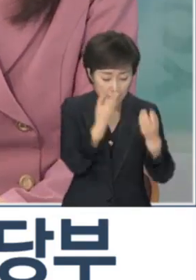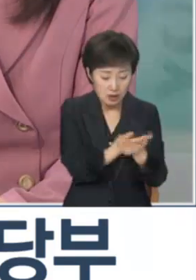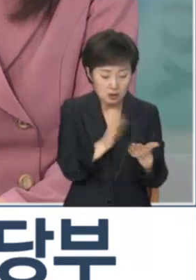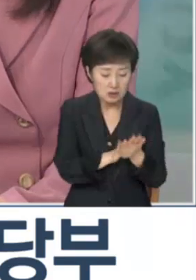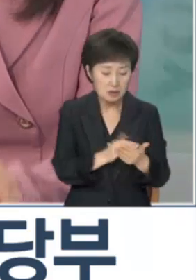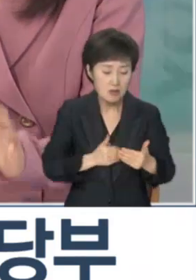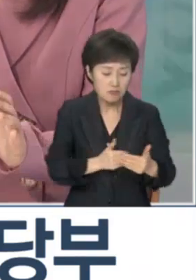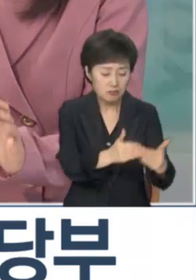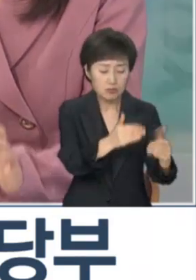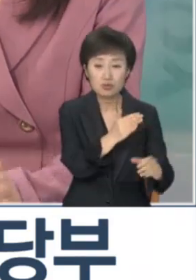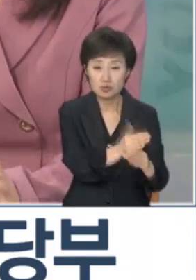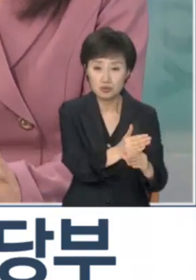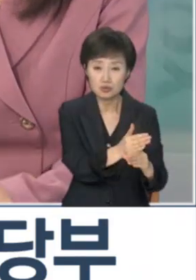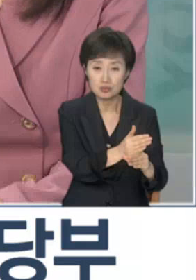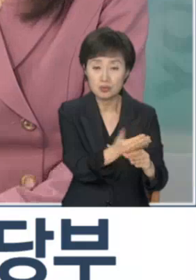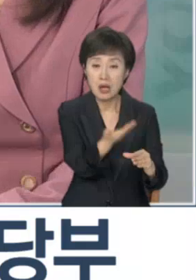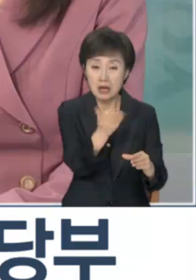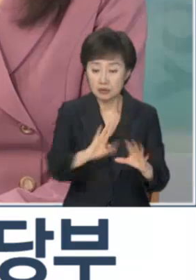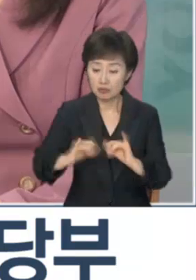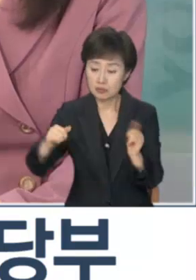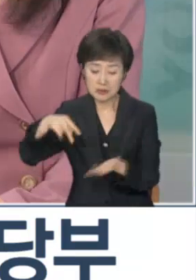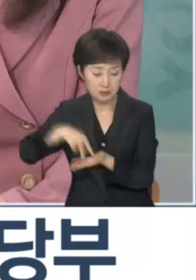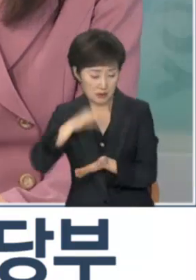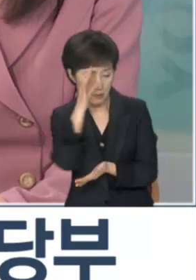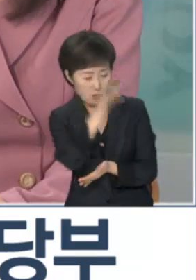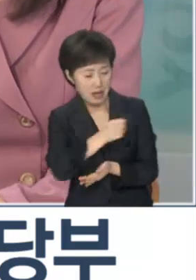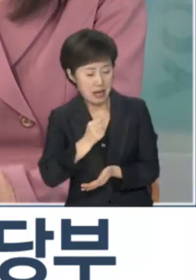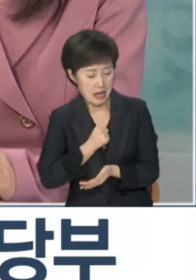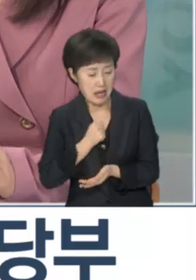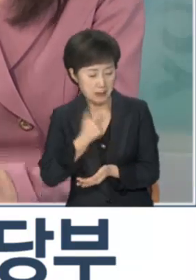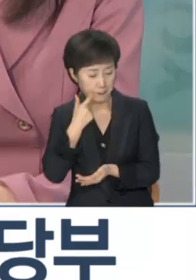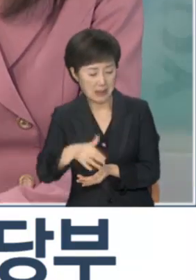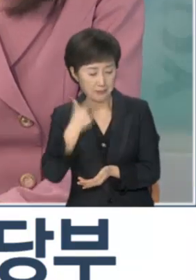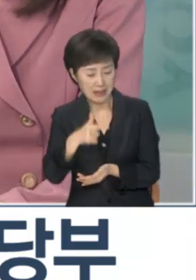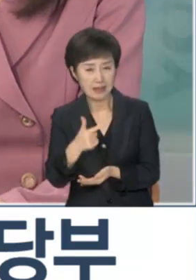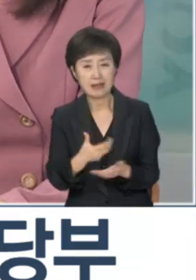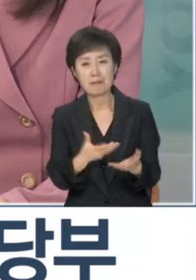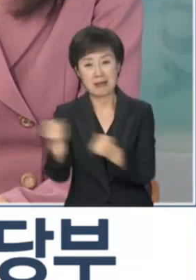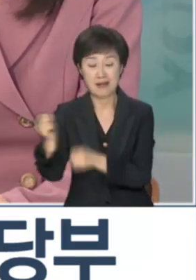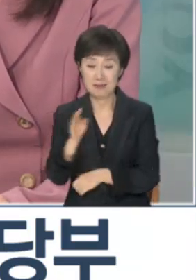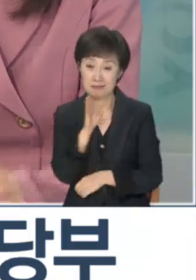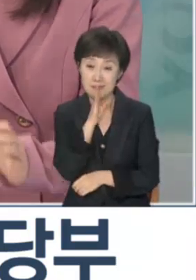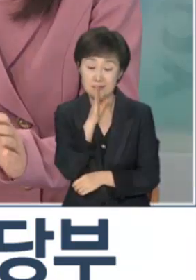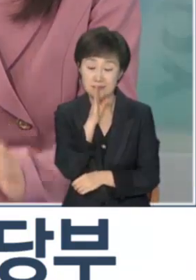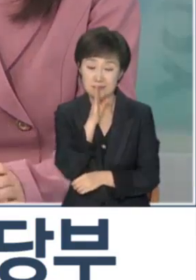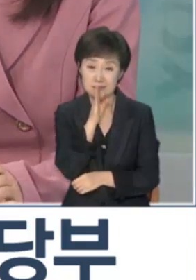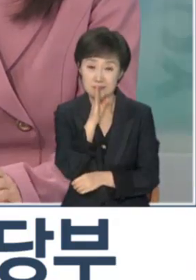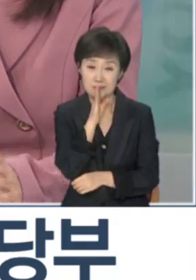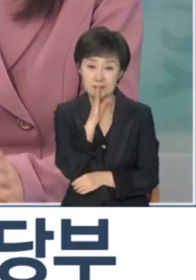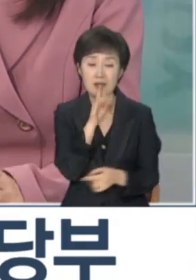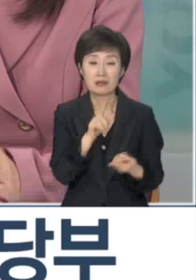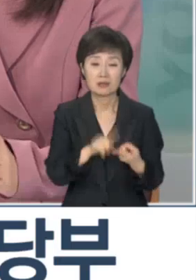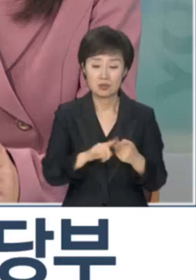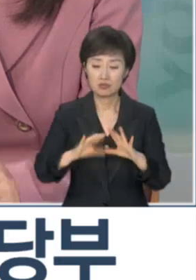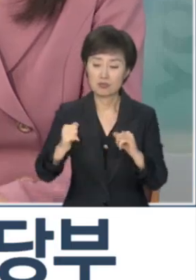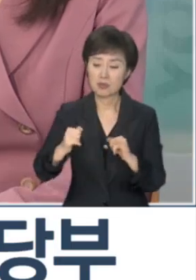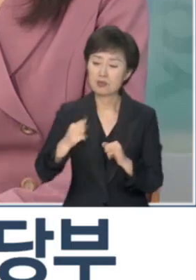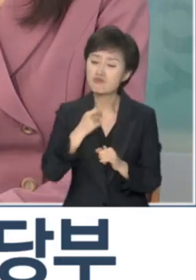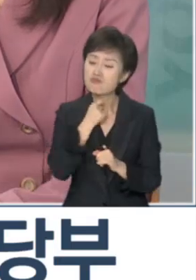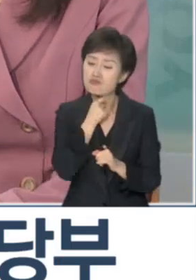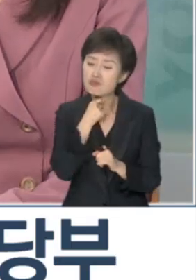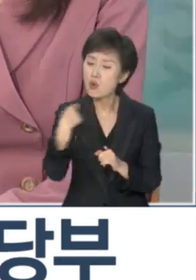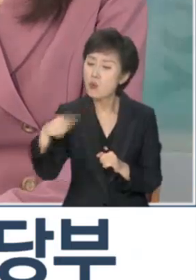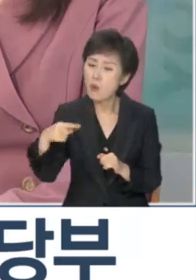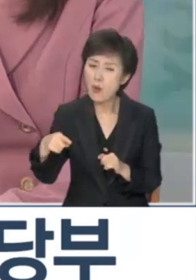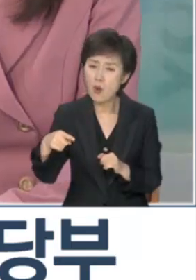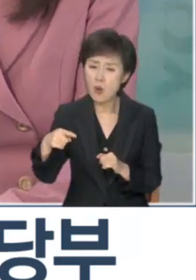거치고 있지만 그게 또 어떤 국민들이 보시기에는 참 답답하고 속도가 너무 늦다라고 보실 수도 있거든요. 그런 부분에서 국민들의 눈높이에